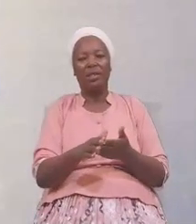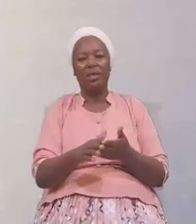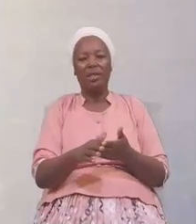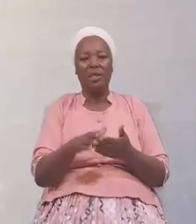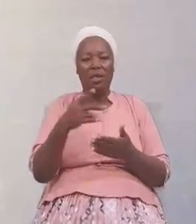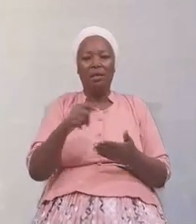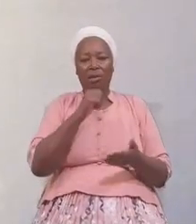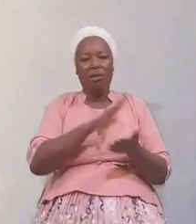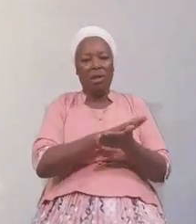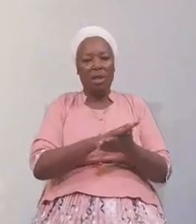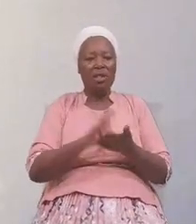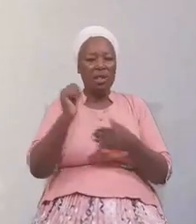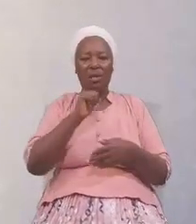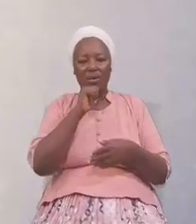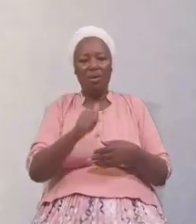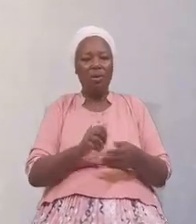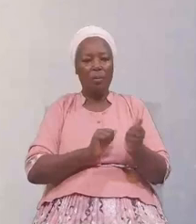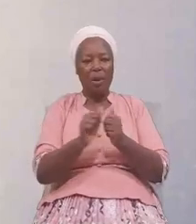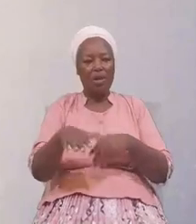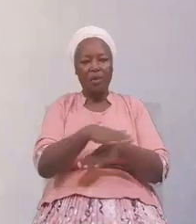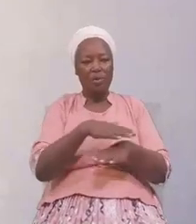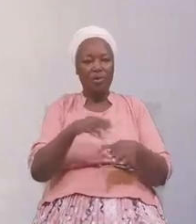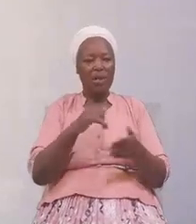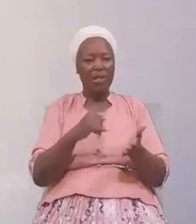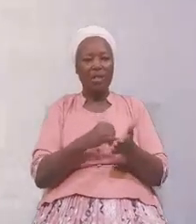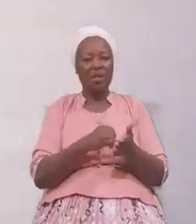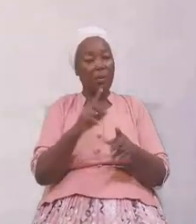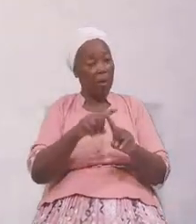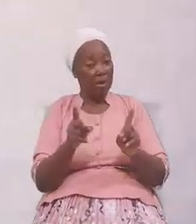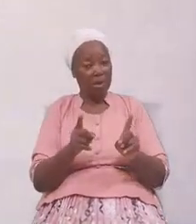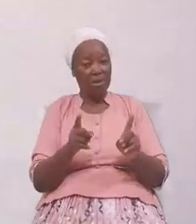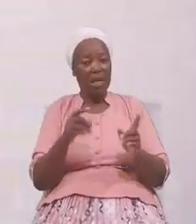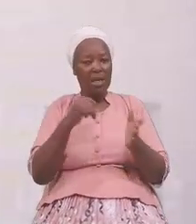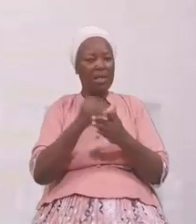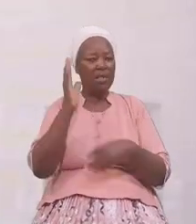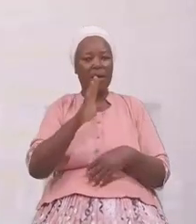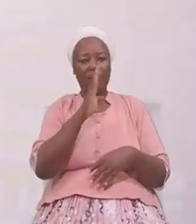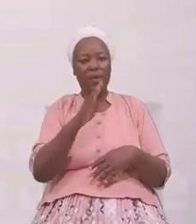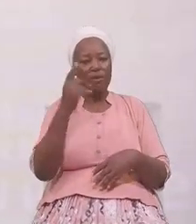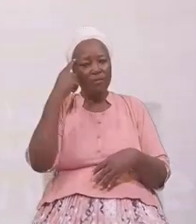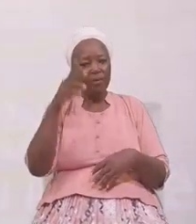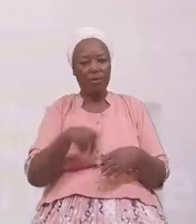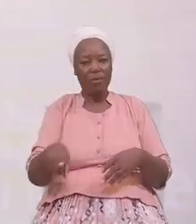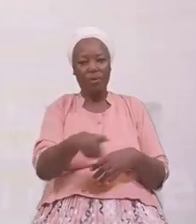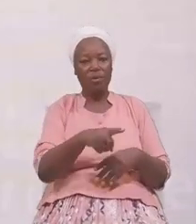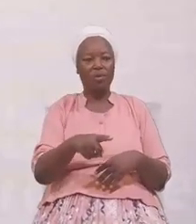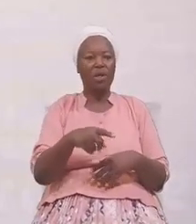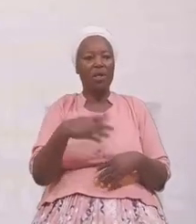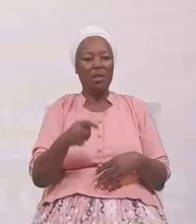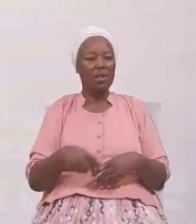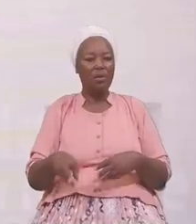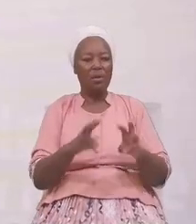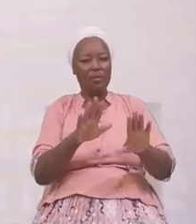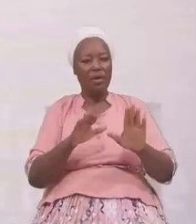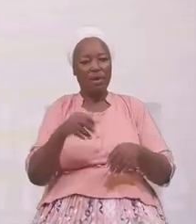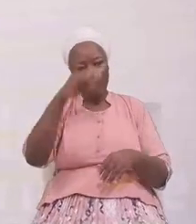n'y passera. Elle sera pour eux seuls. Ceux qui la suivront,